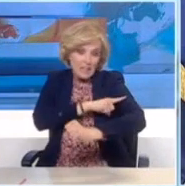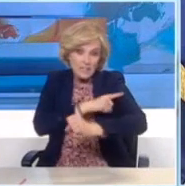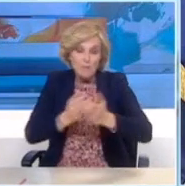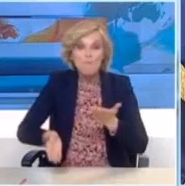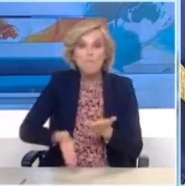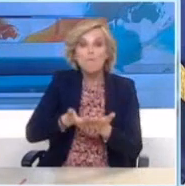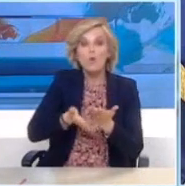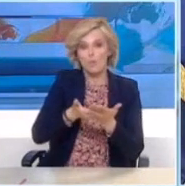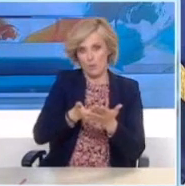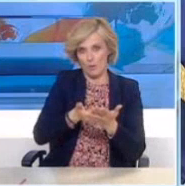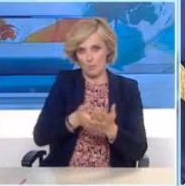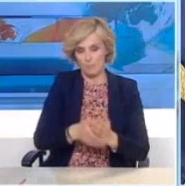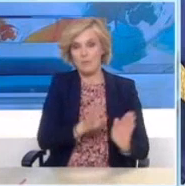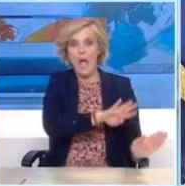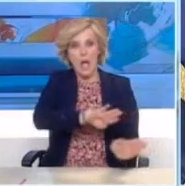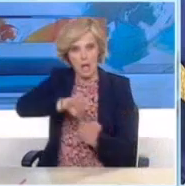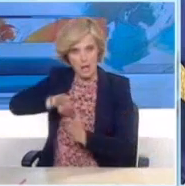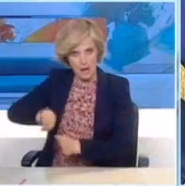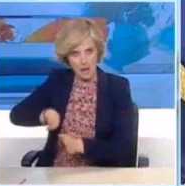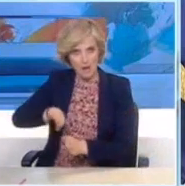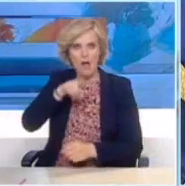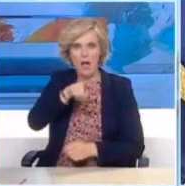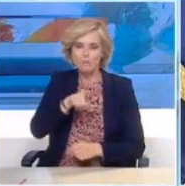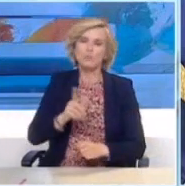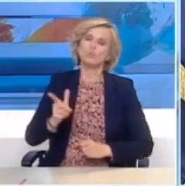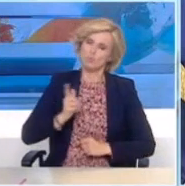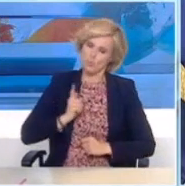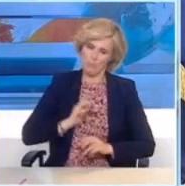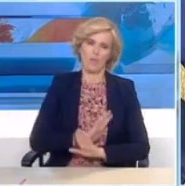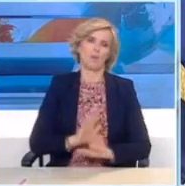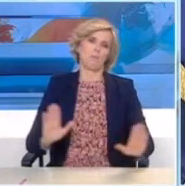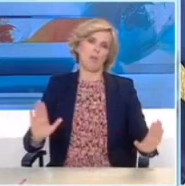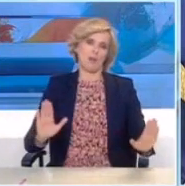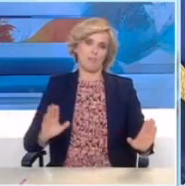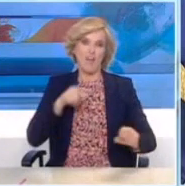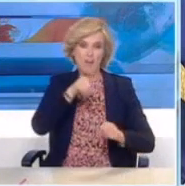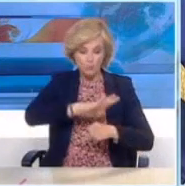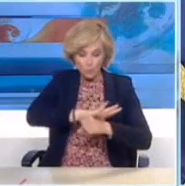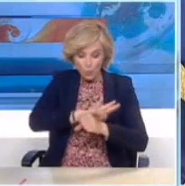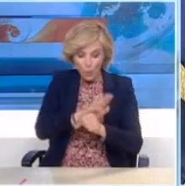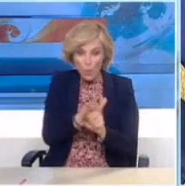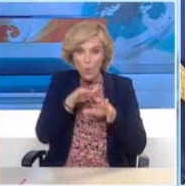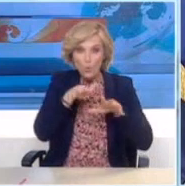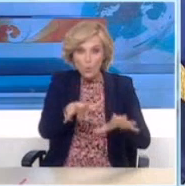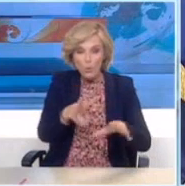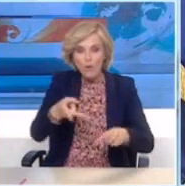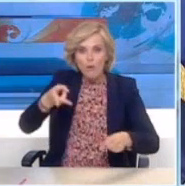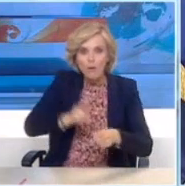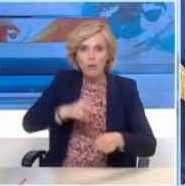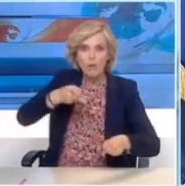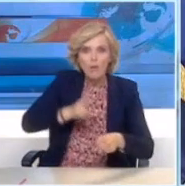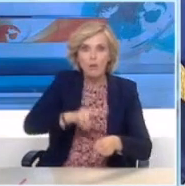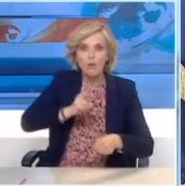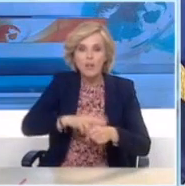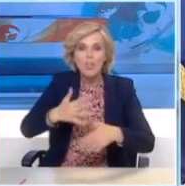νόσο. Παρόλα αυτά, δεν είναι μη αναμενόμενο. Μια νόσος η οποία είναι θανατηφόρα σε ένα